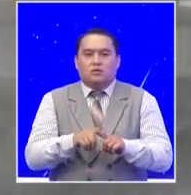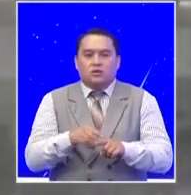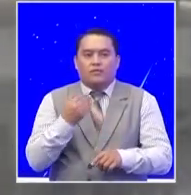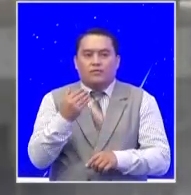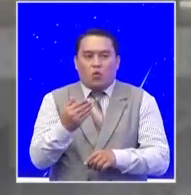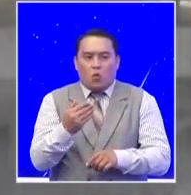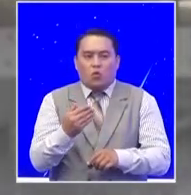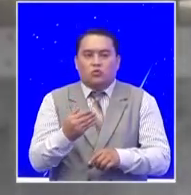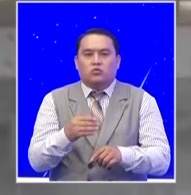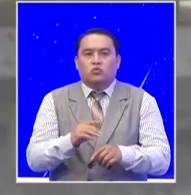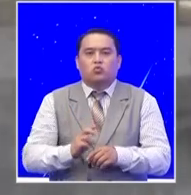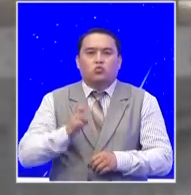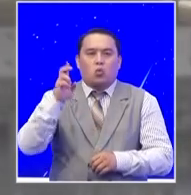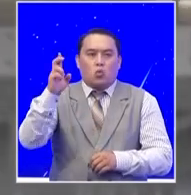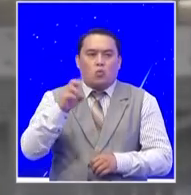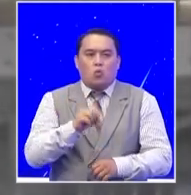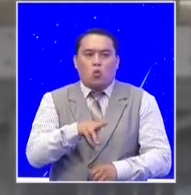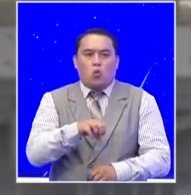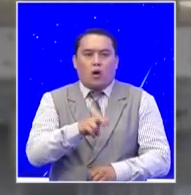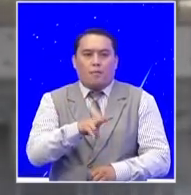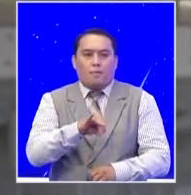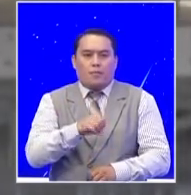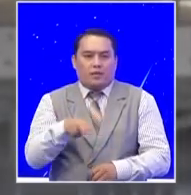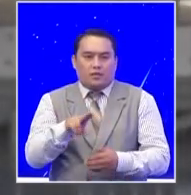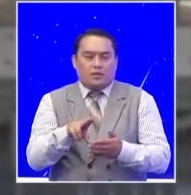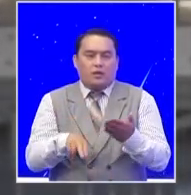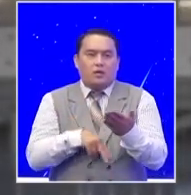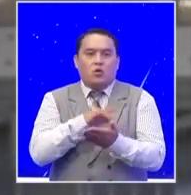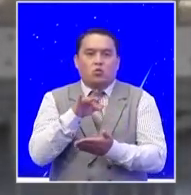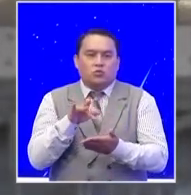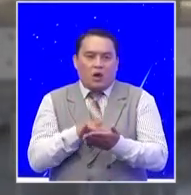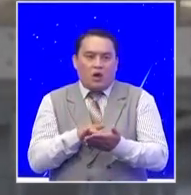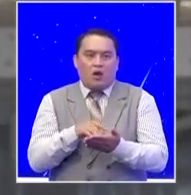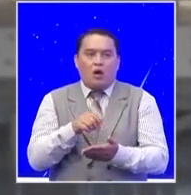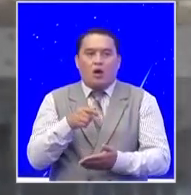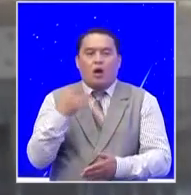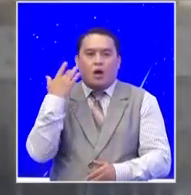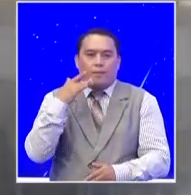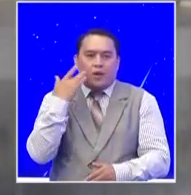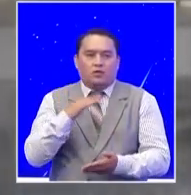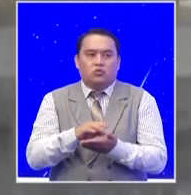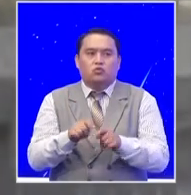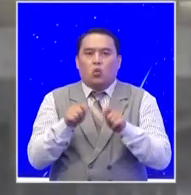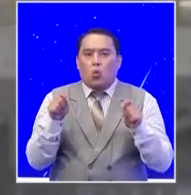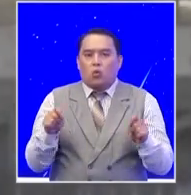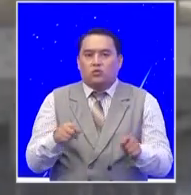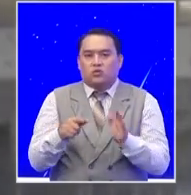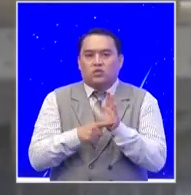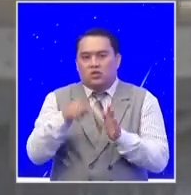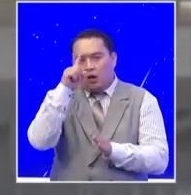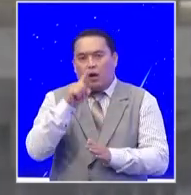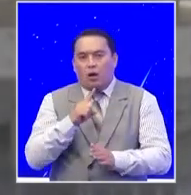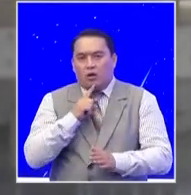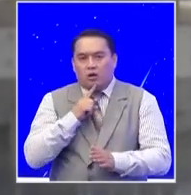Тани-Гассима ғарыштық айлағынан ұшырылды. Мухаммед бин Рашид ғарыш орталығы және Колорадо ғарыштық физика университеті құрастырған зонд 7 айдан соң,